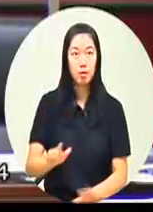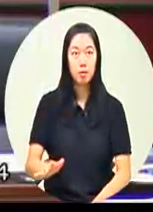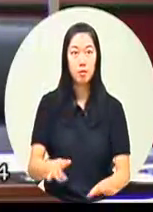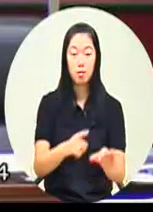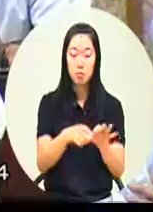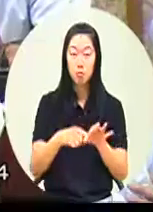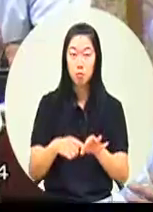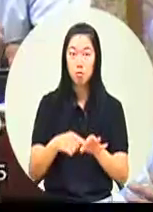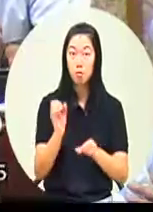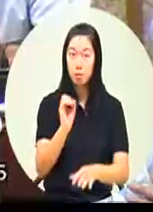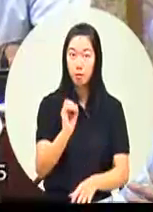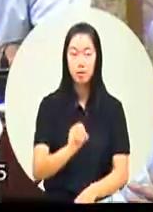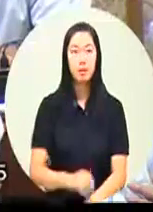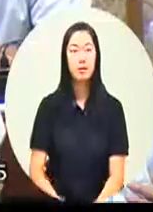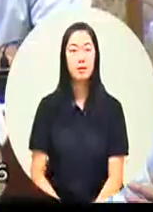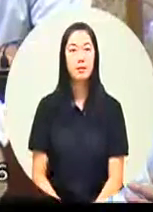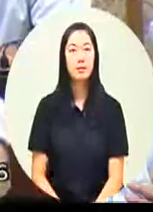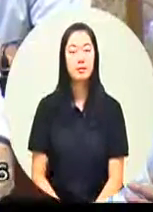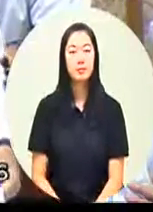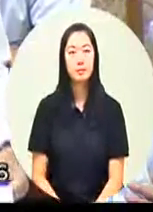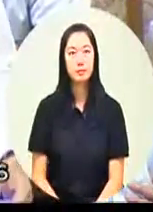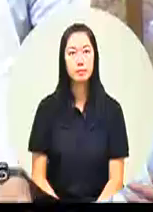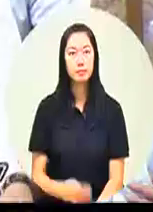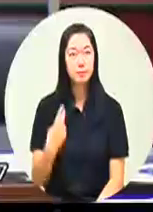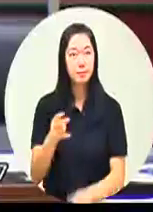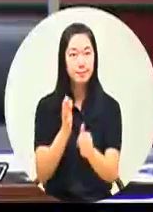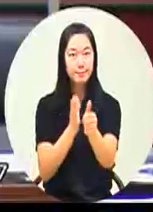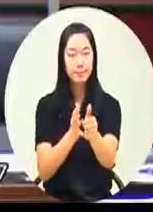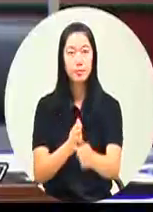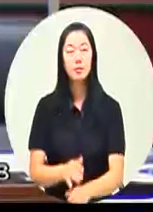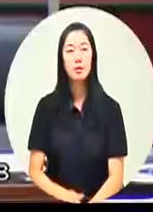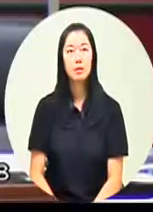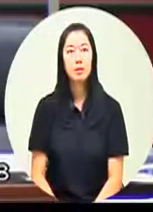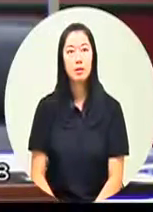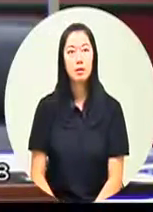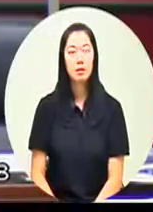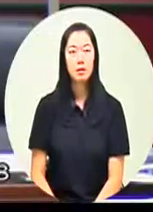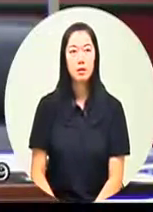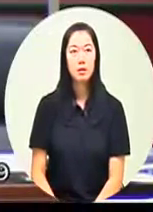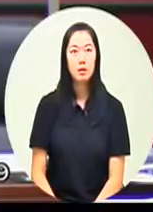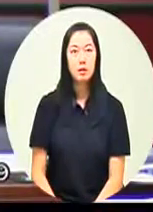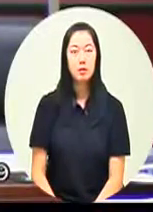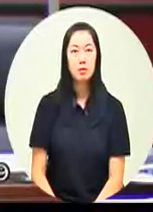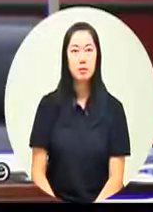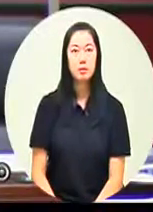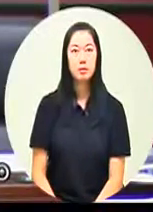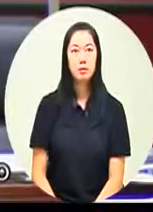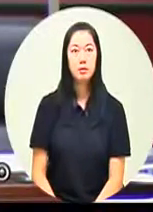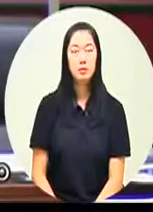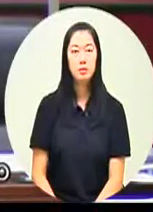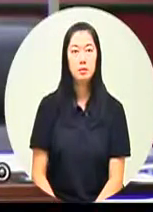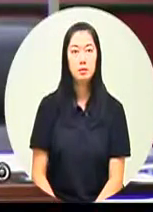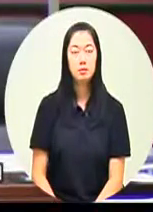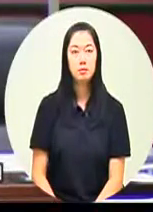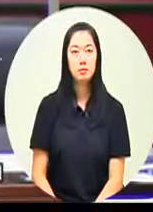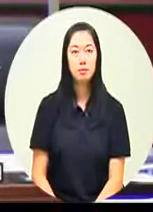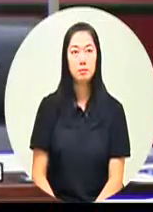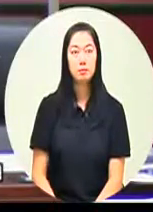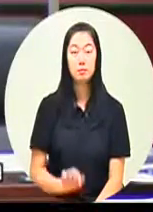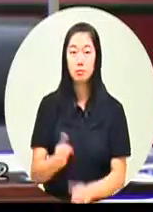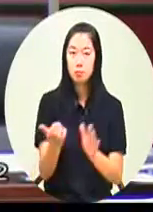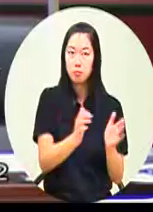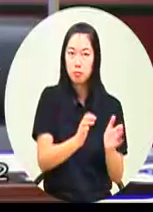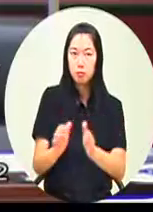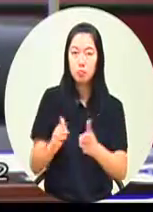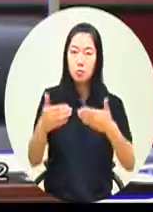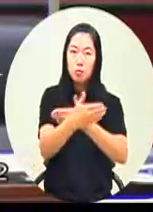样？ 是， 好、是哈。那我再来请教你第二个问题，那准备试营运到什么